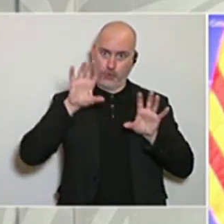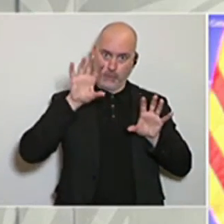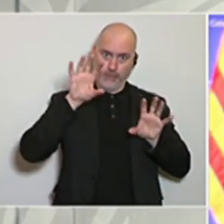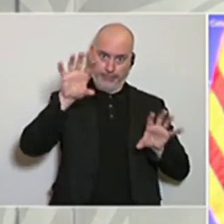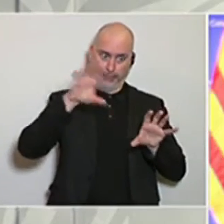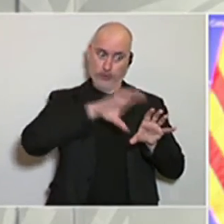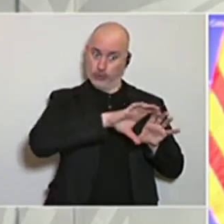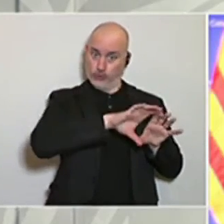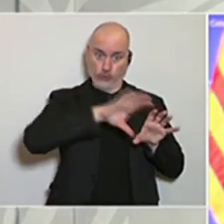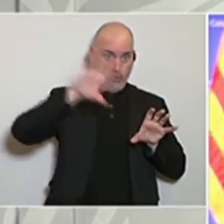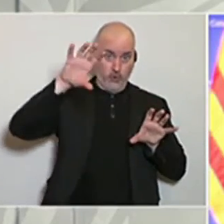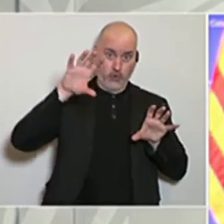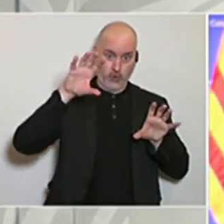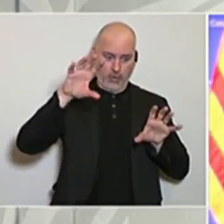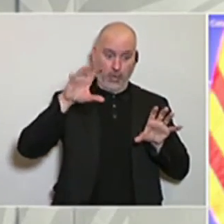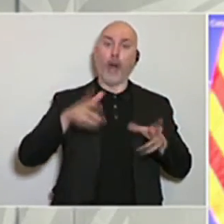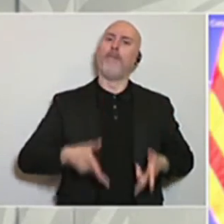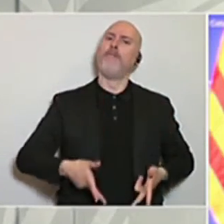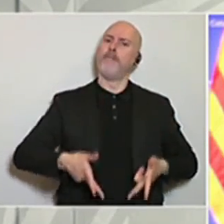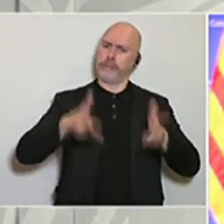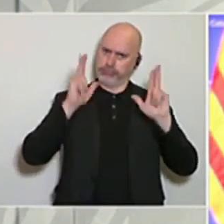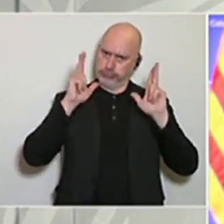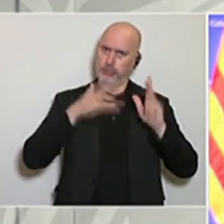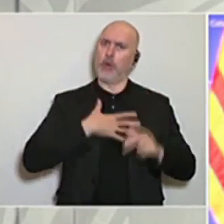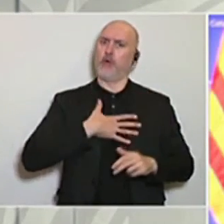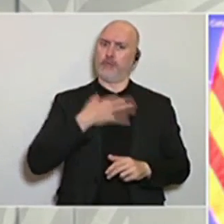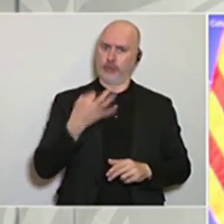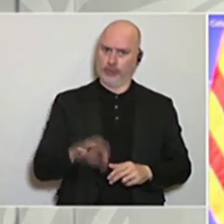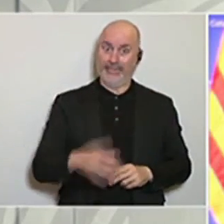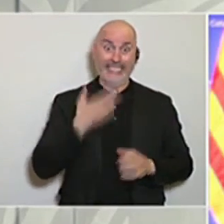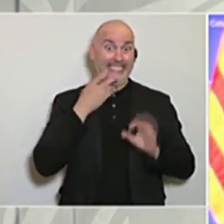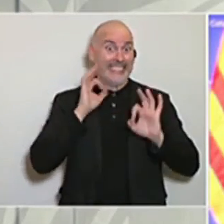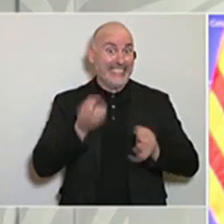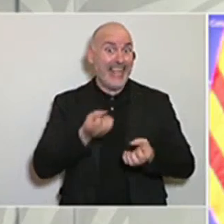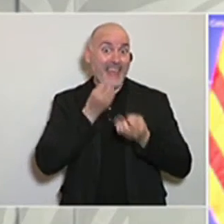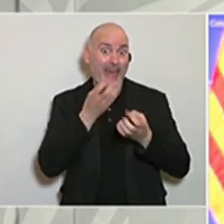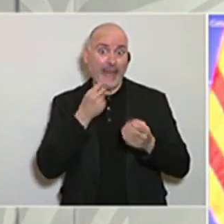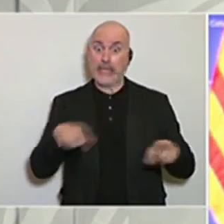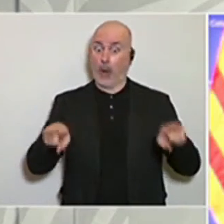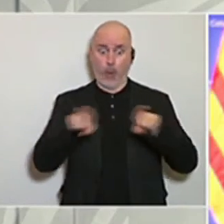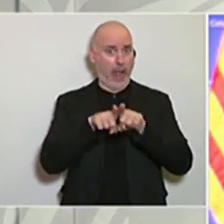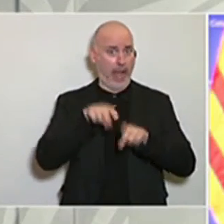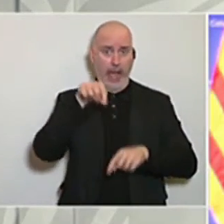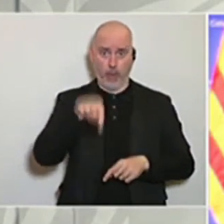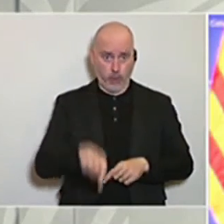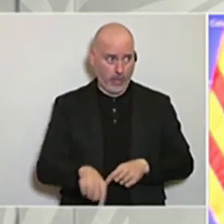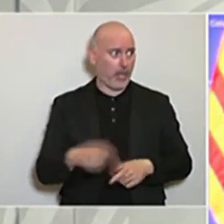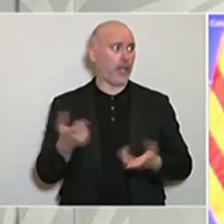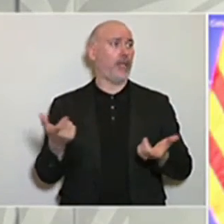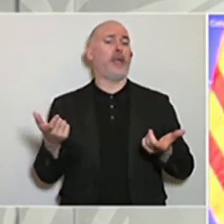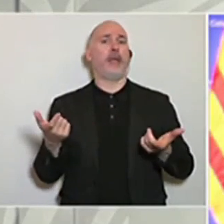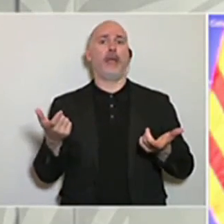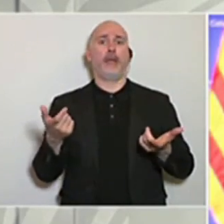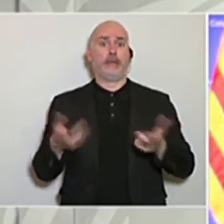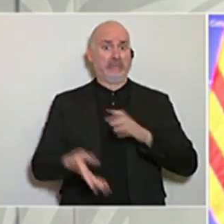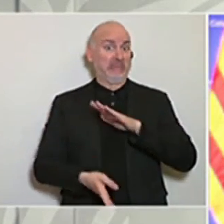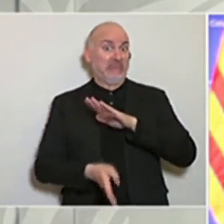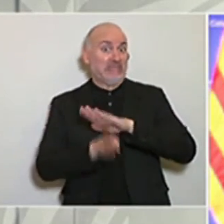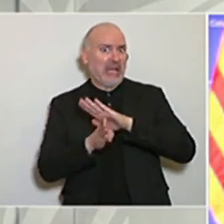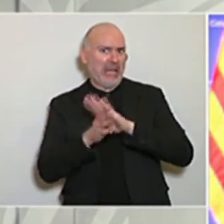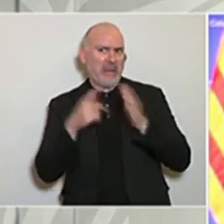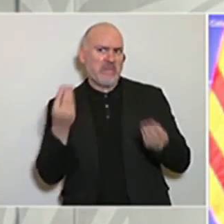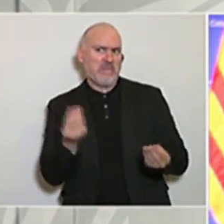zona metropolitana sud, serà possible. Si tenim les dades com les tenim a dia d'avui, si seguim amb